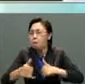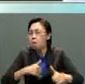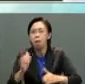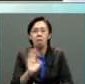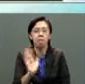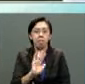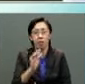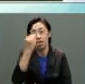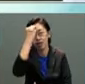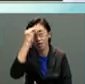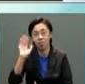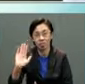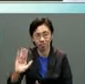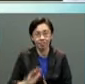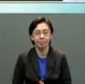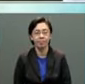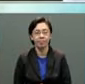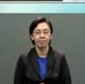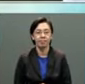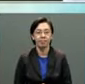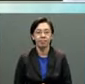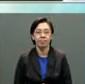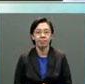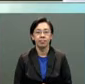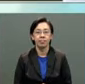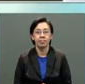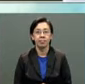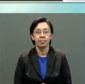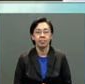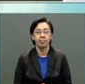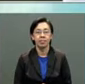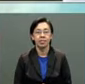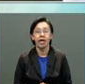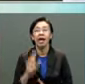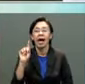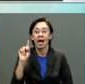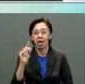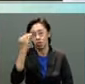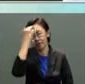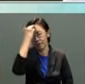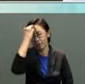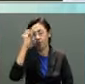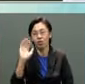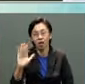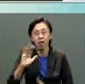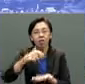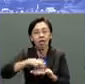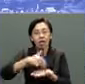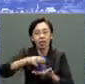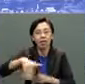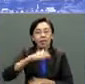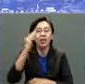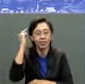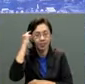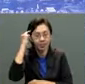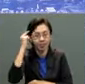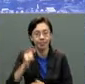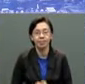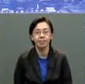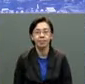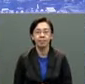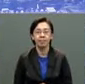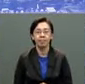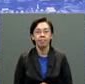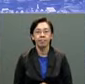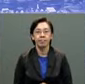ทางญี่ปุ่นนะครับแล้วก็นะครับก็นี่เป็นข่าวที่ต้องนำเรียนนะครับไปดูเลยครับเรื่องของ